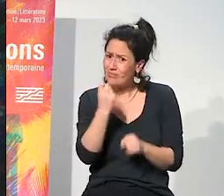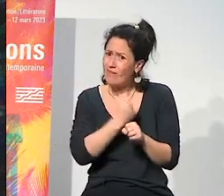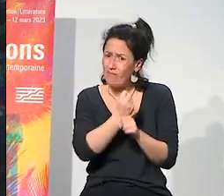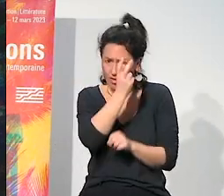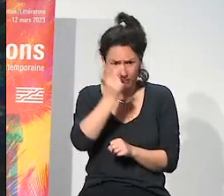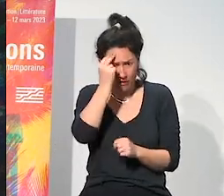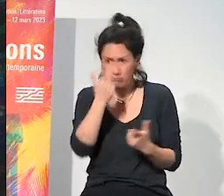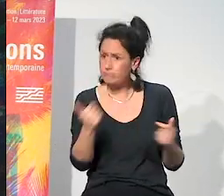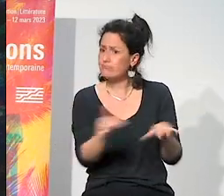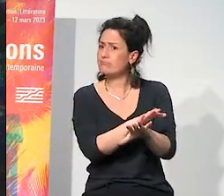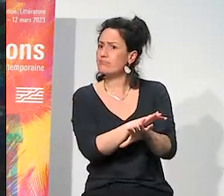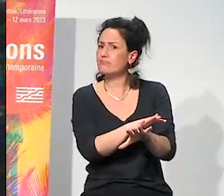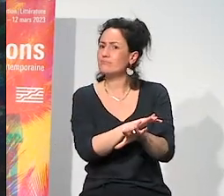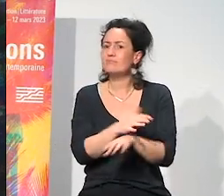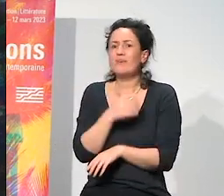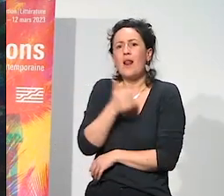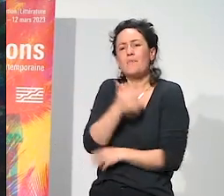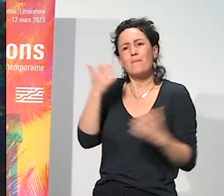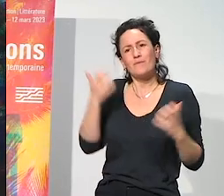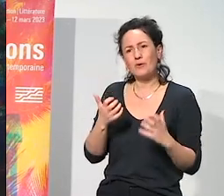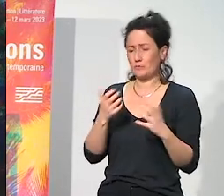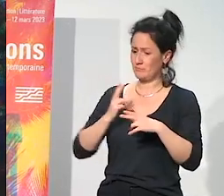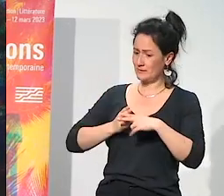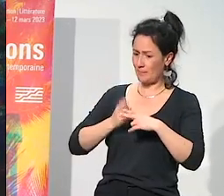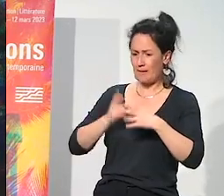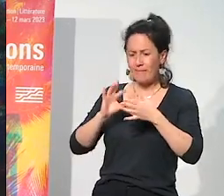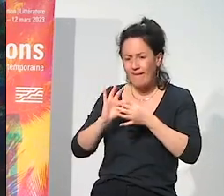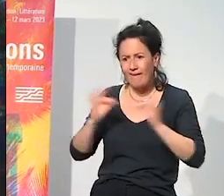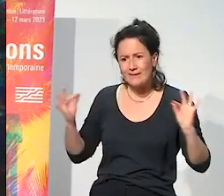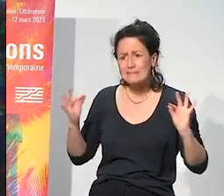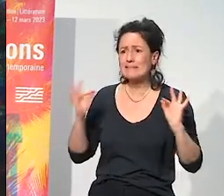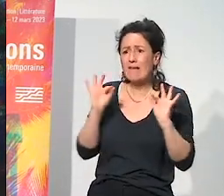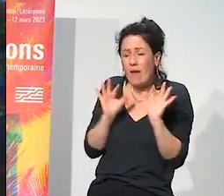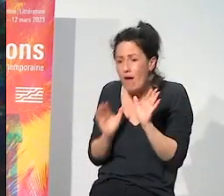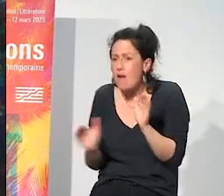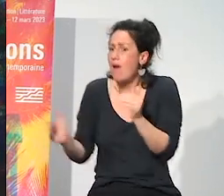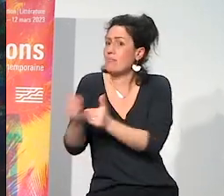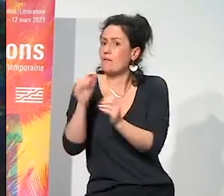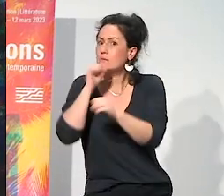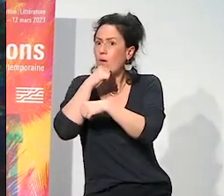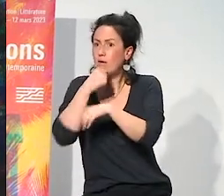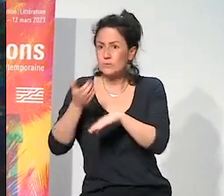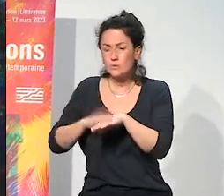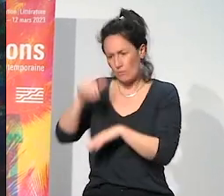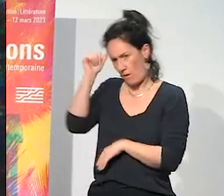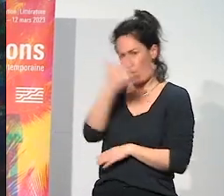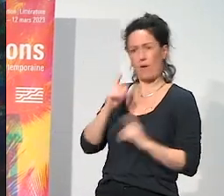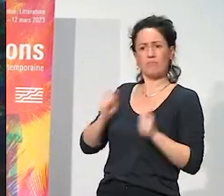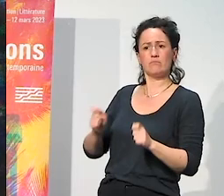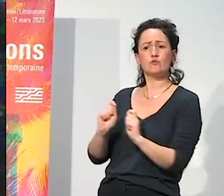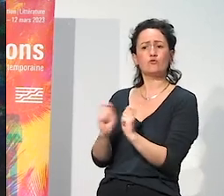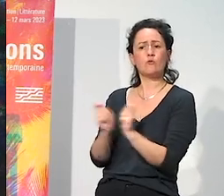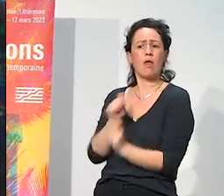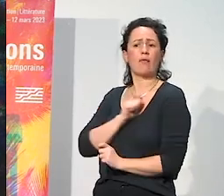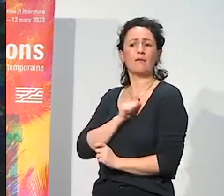invisibilisé. Elle voulait que ça s'appelle « Récit de l'annexe secrète ». Et ce sont les Américains qui l'ont appelé « Journal intime d'une jeune